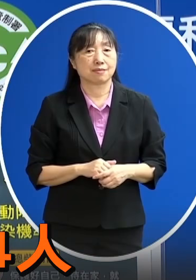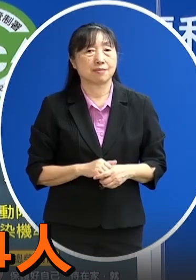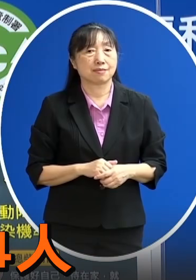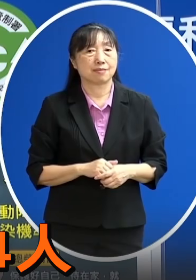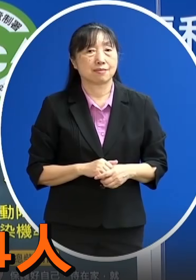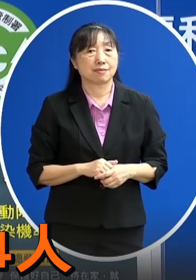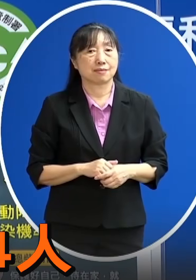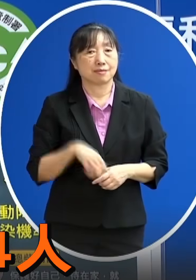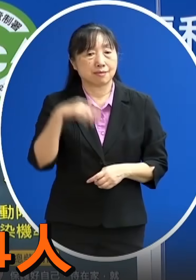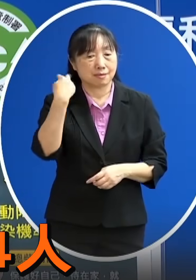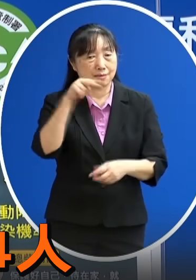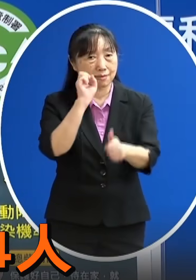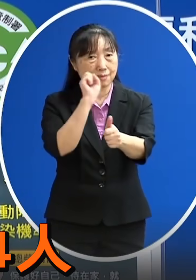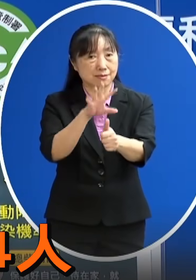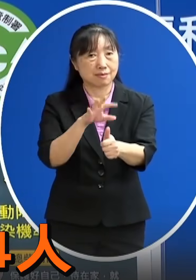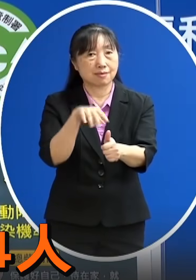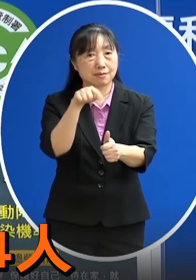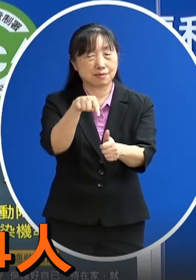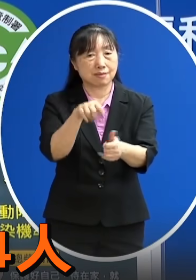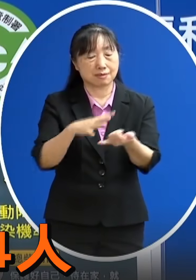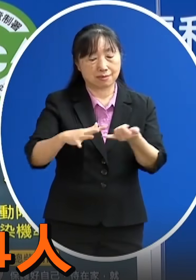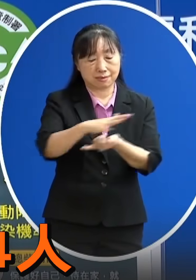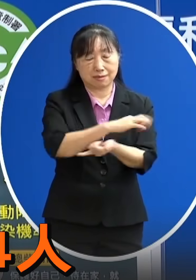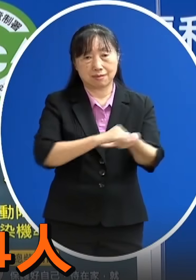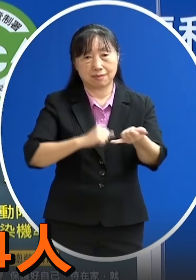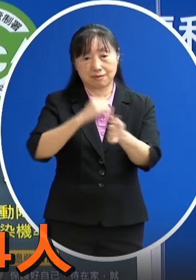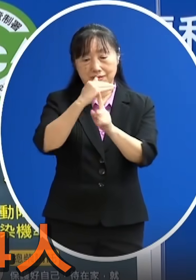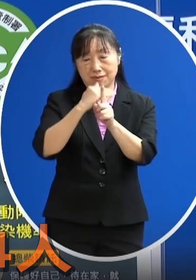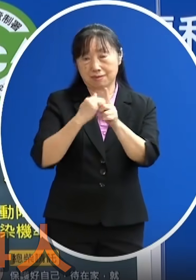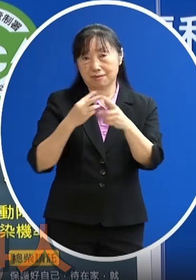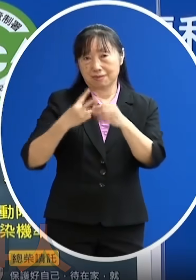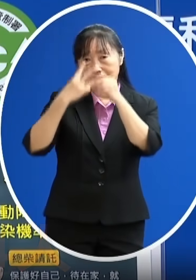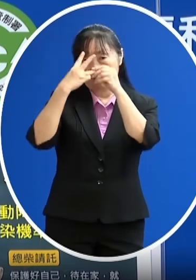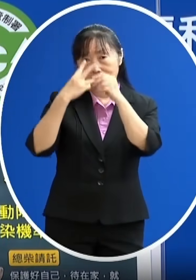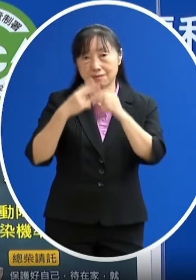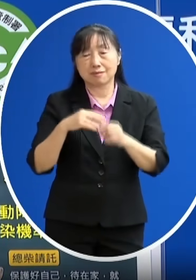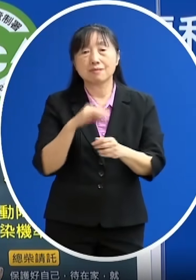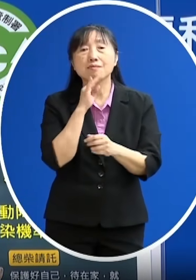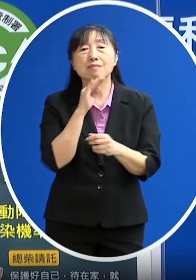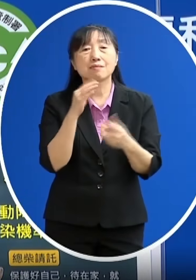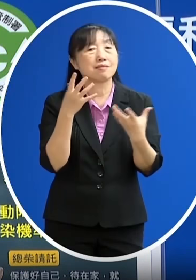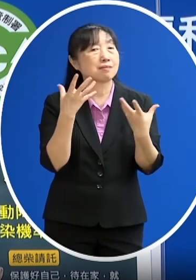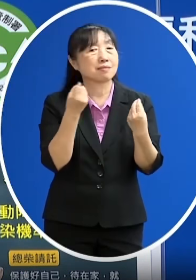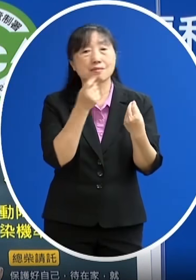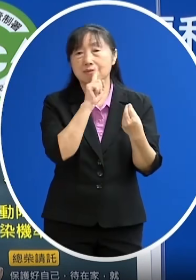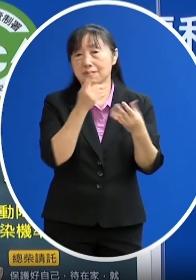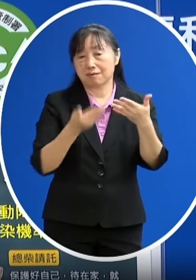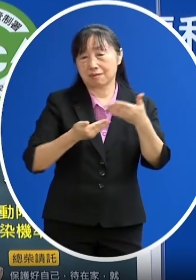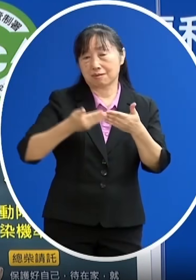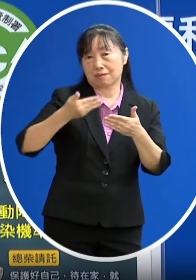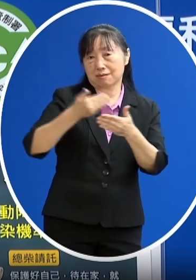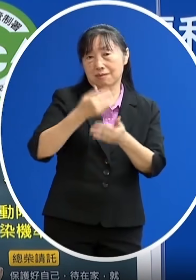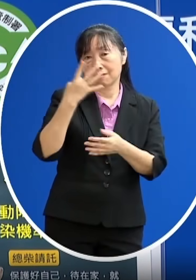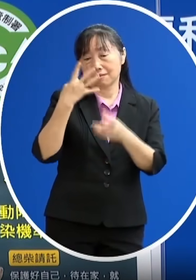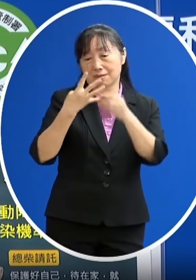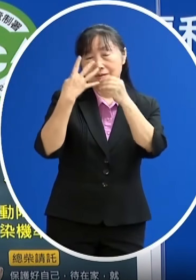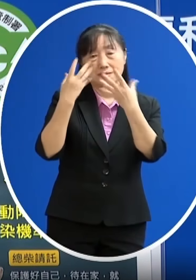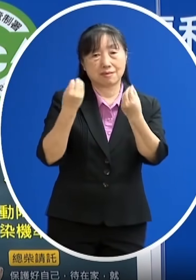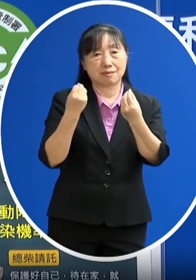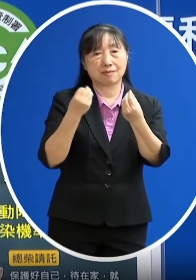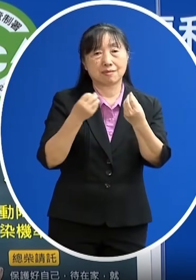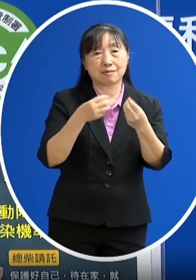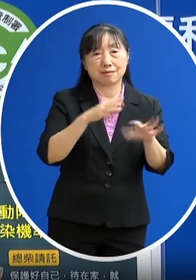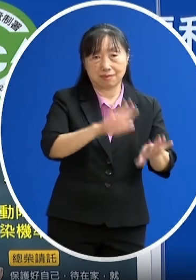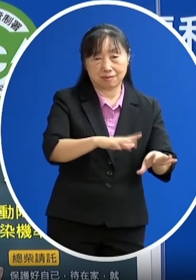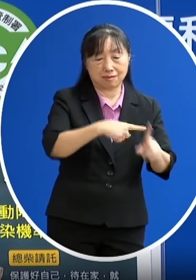度强调哈，现在是全国是三级，好，那没有所谓的一个四级，大家就在三级的